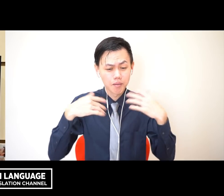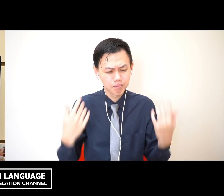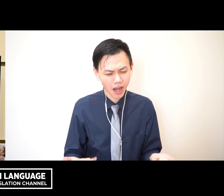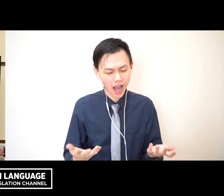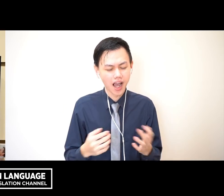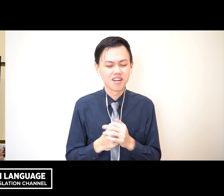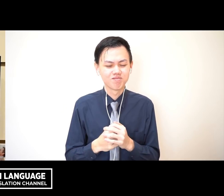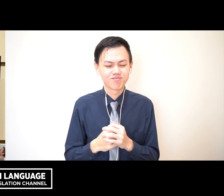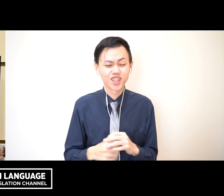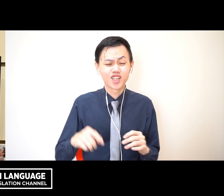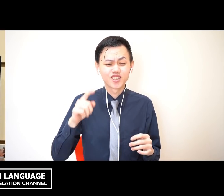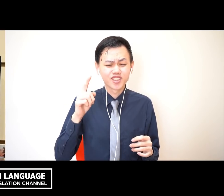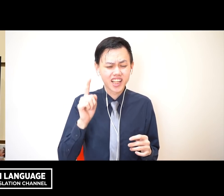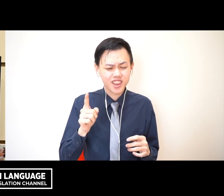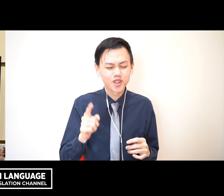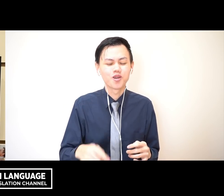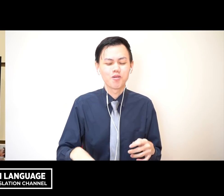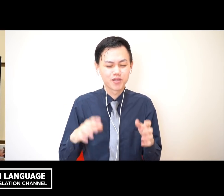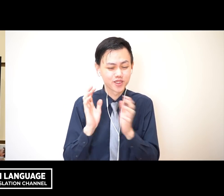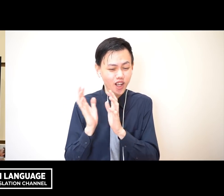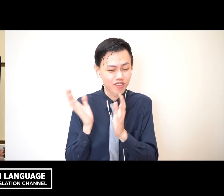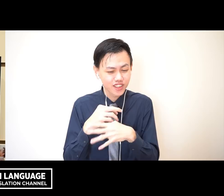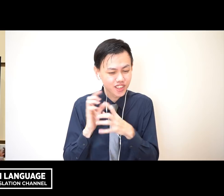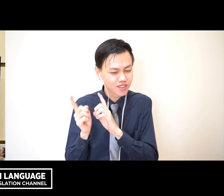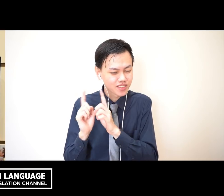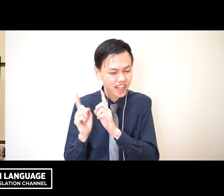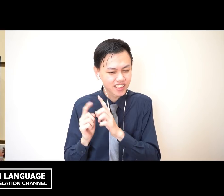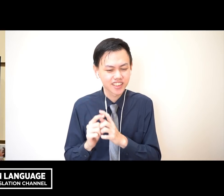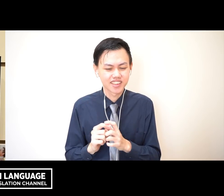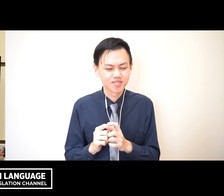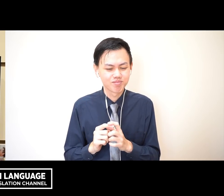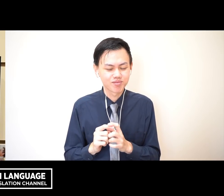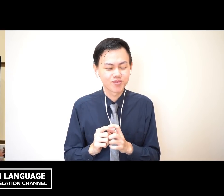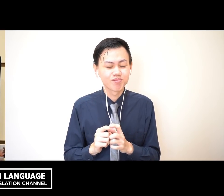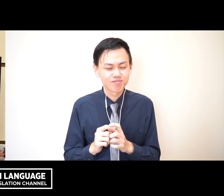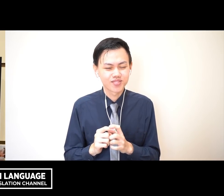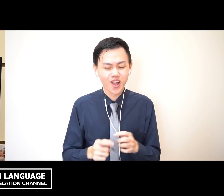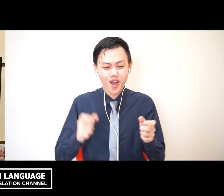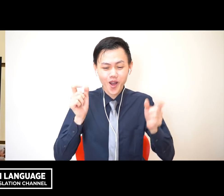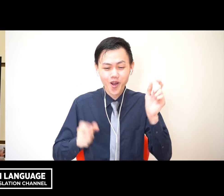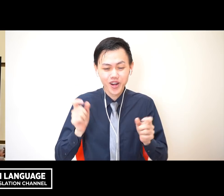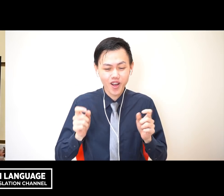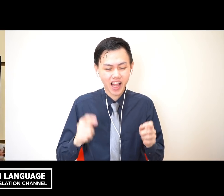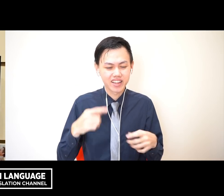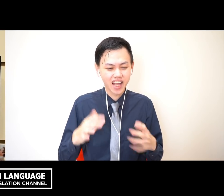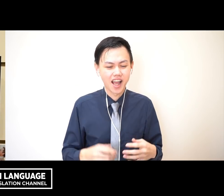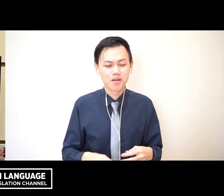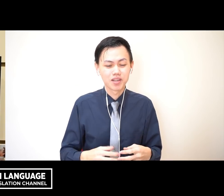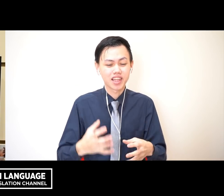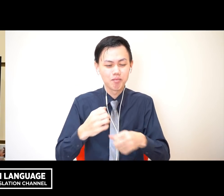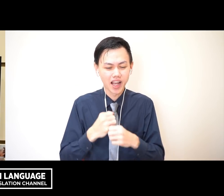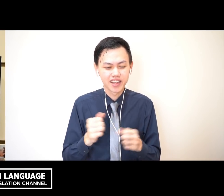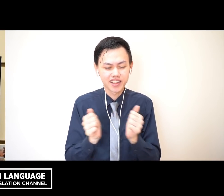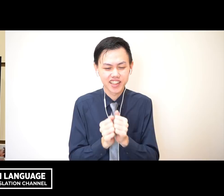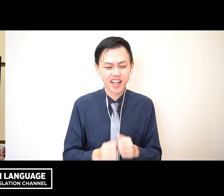kita, bukan tentang apapun yang kita miliki. Dan di zaman atau di akhir-akhir ini kita bisa melihat